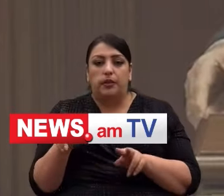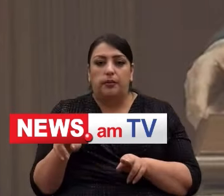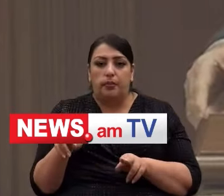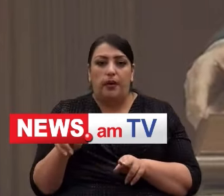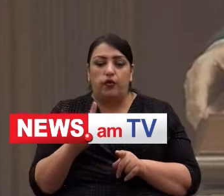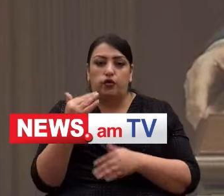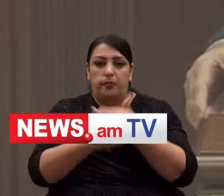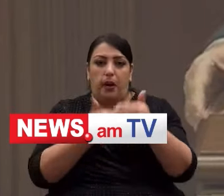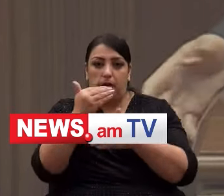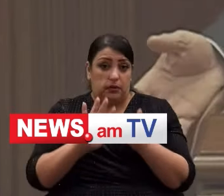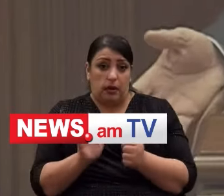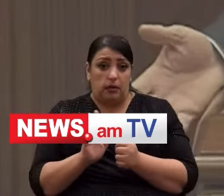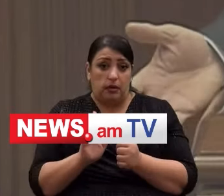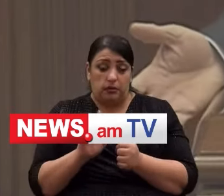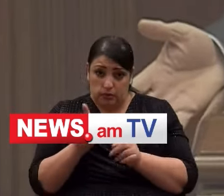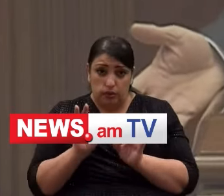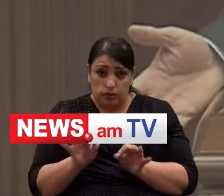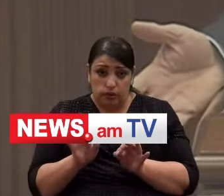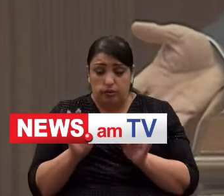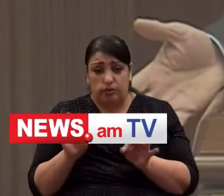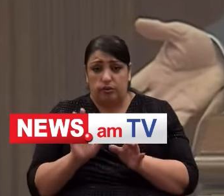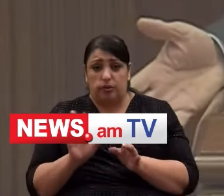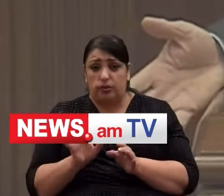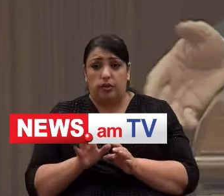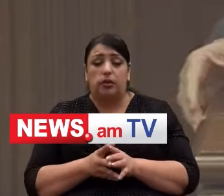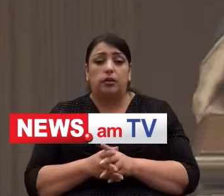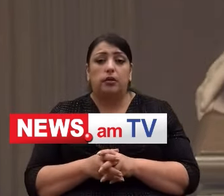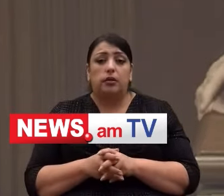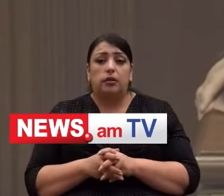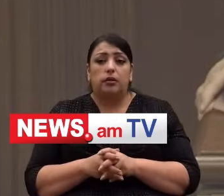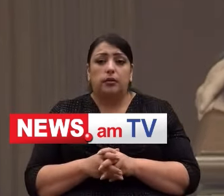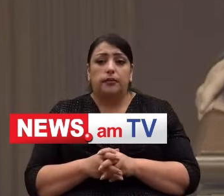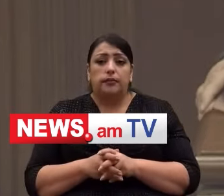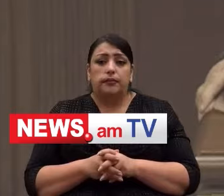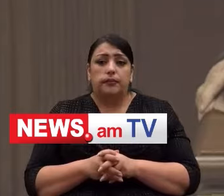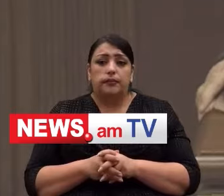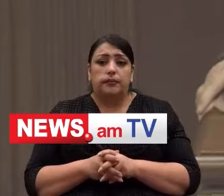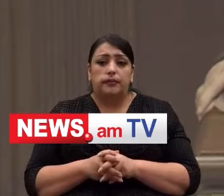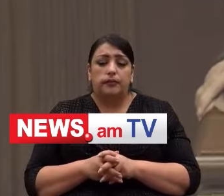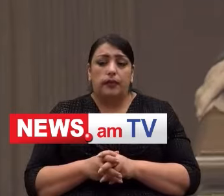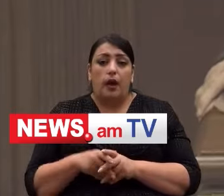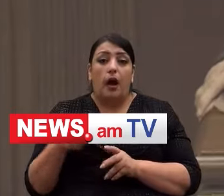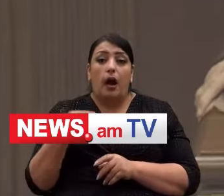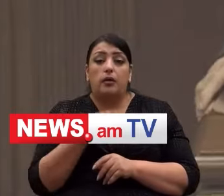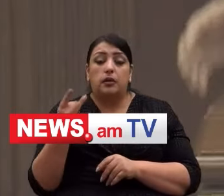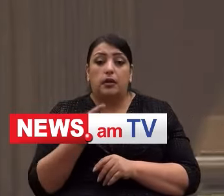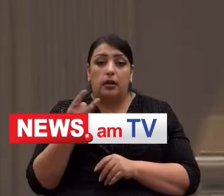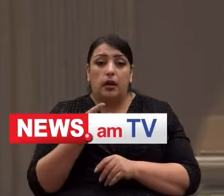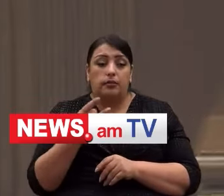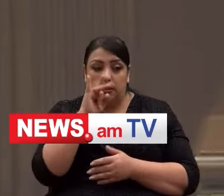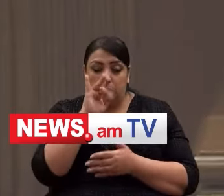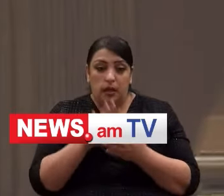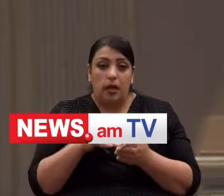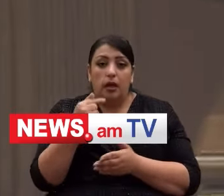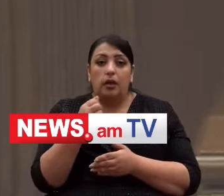ճիշտ։ Ինչքանով է դա ճիշտ։ Դա ճիշտ չի։ Հետևաբար, հազարական կներեք, պարոն Քարամյան, ես